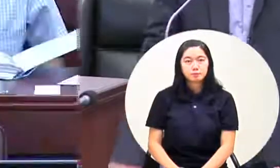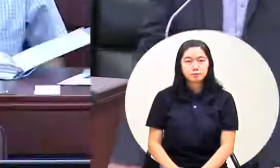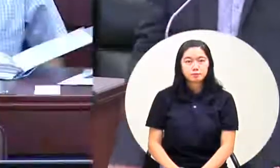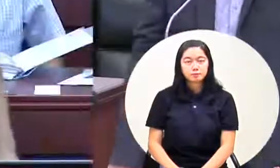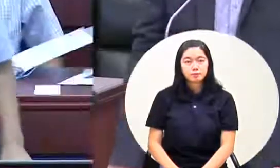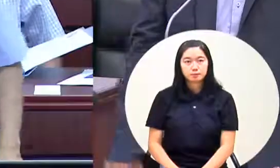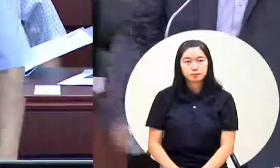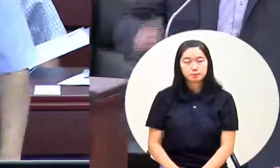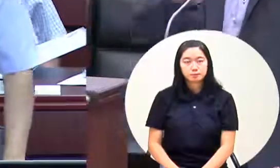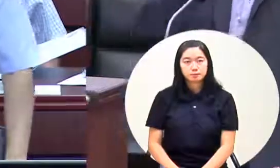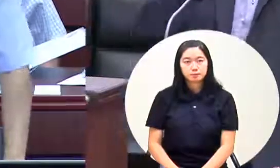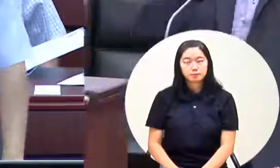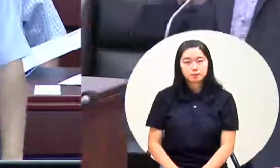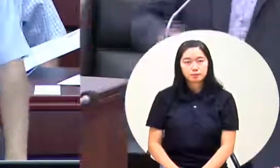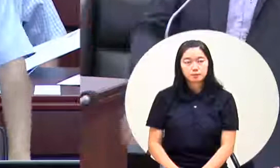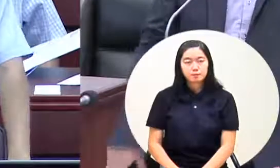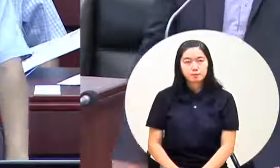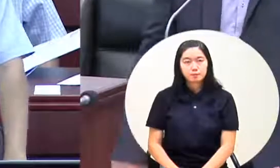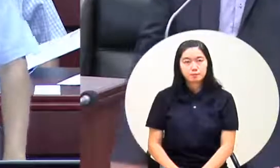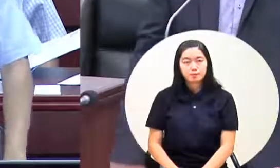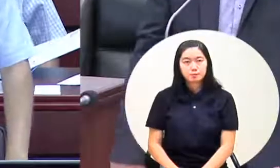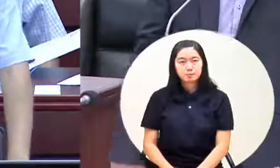谢议员的关心。